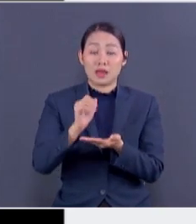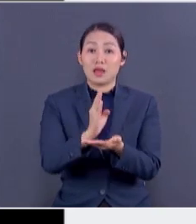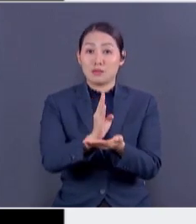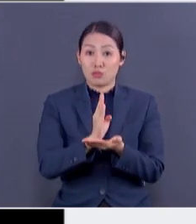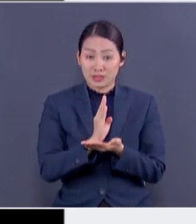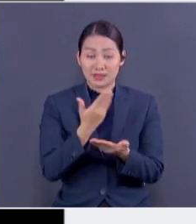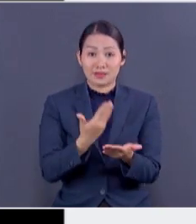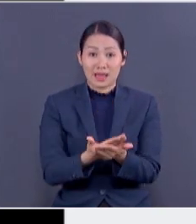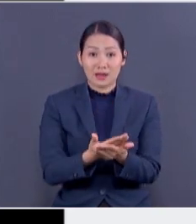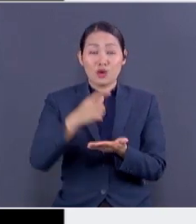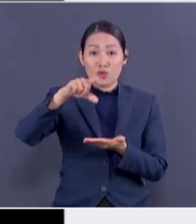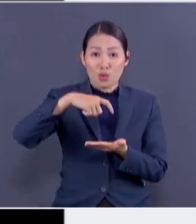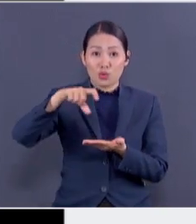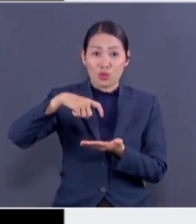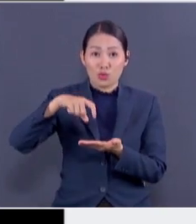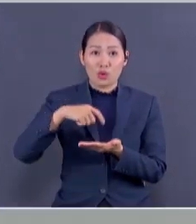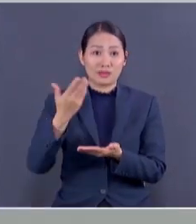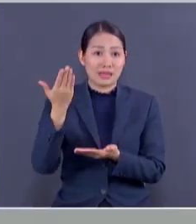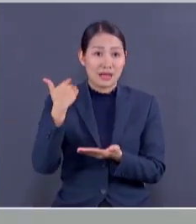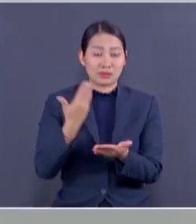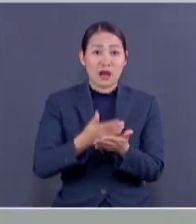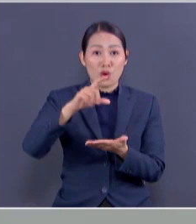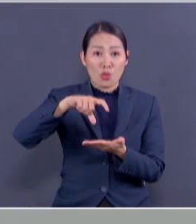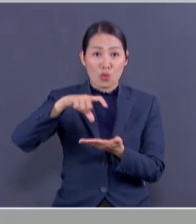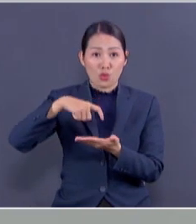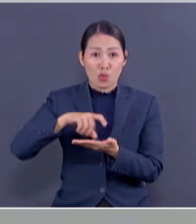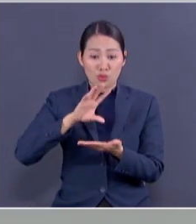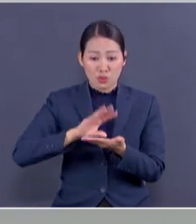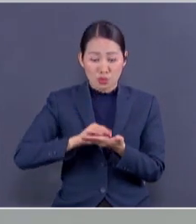นยอดบริจาคเนี่ยตอนปิดยอดอยู่ที่